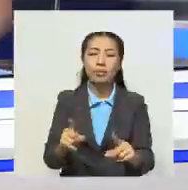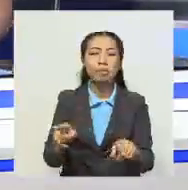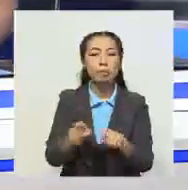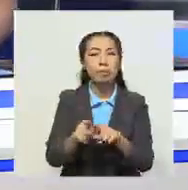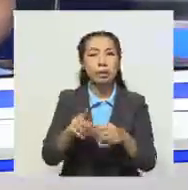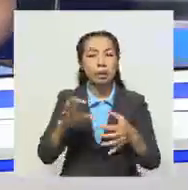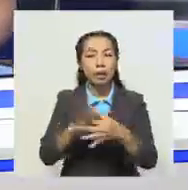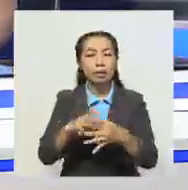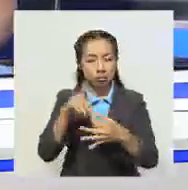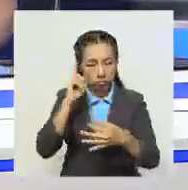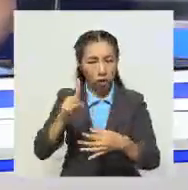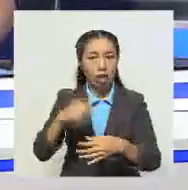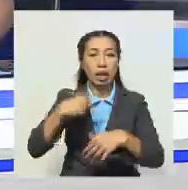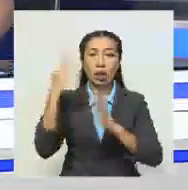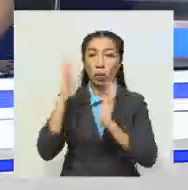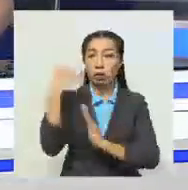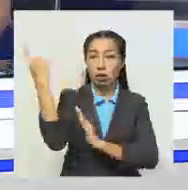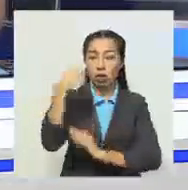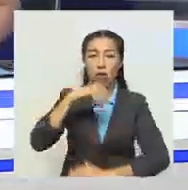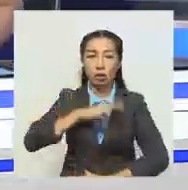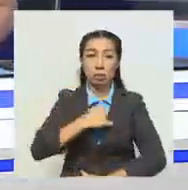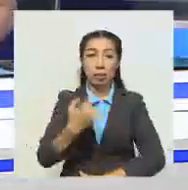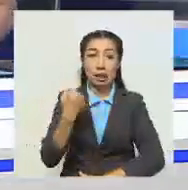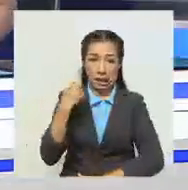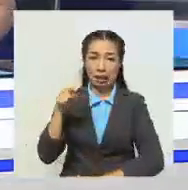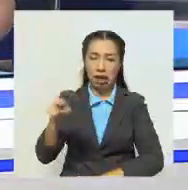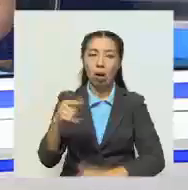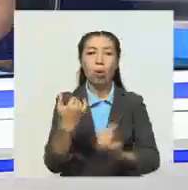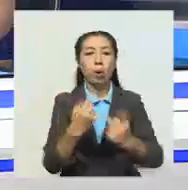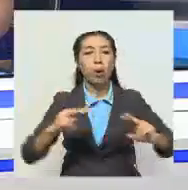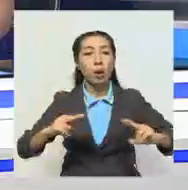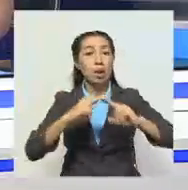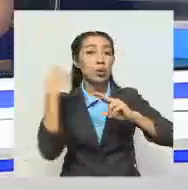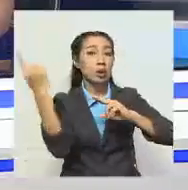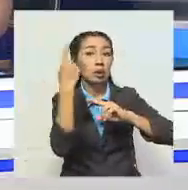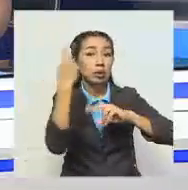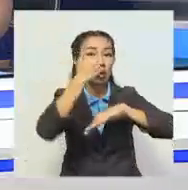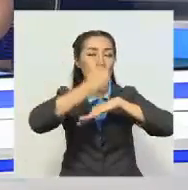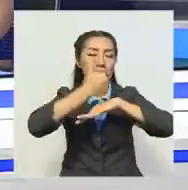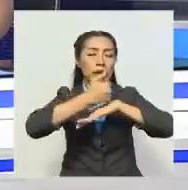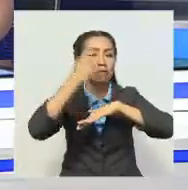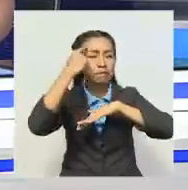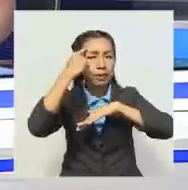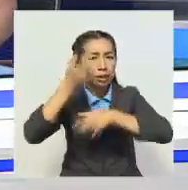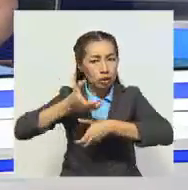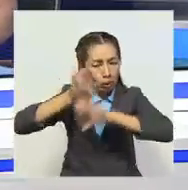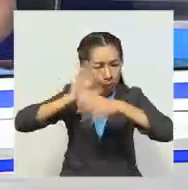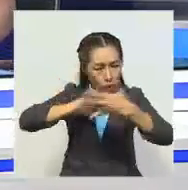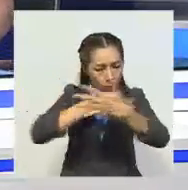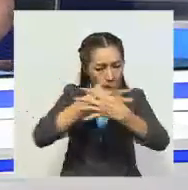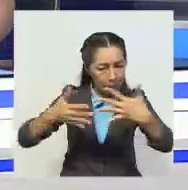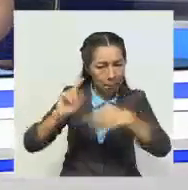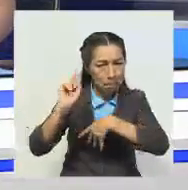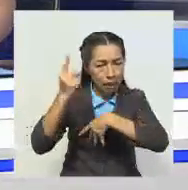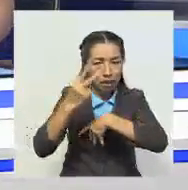เดียวกันเรื่องของการสร้างความเชื่อมั่นด้านการท่องเที่ยววันนี้รัฐมนตรีว่าการกระทรวงการท่องเที่ยวและกีฬาก็เตรียมที่จะทบทวนมาตรการดัง